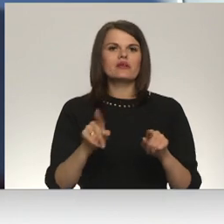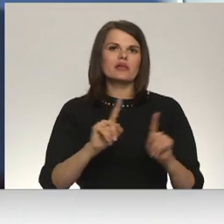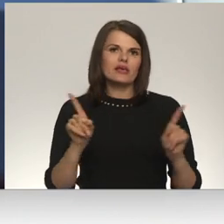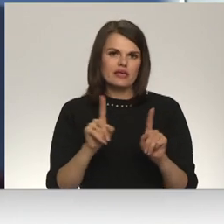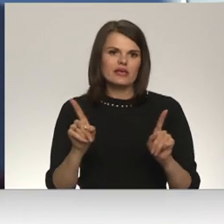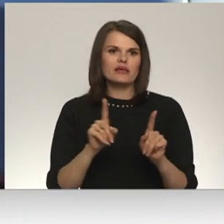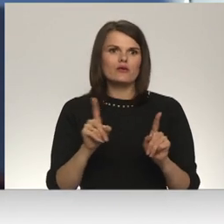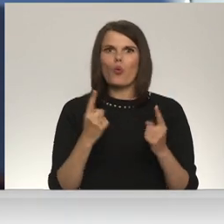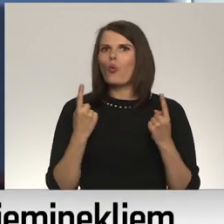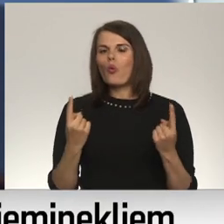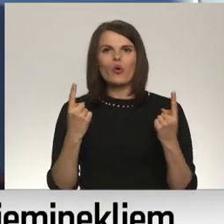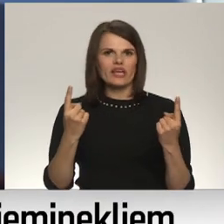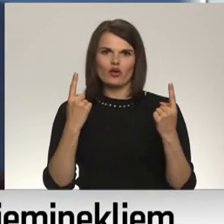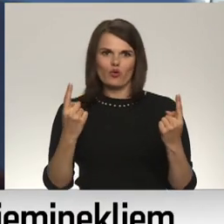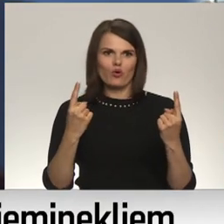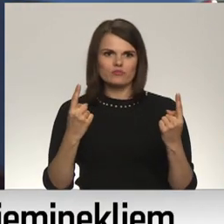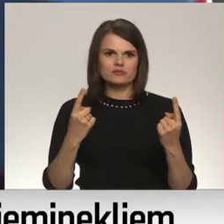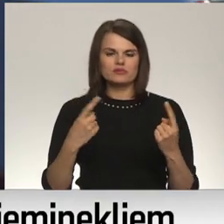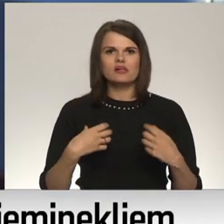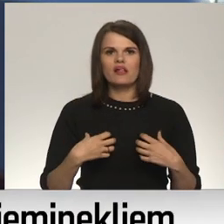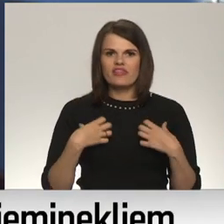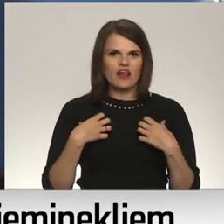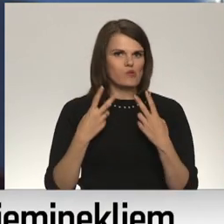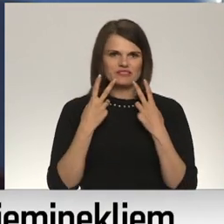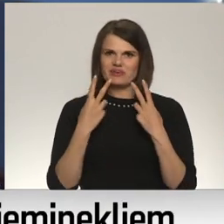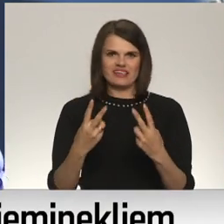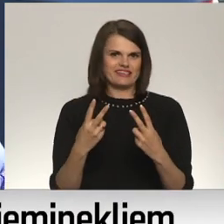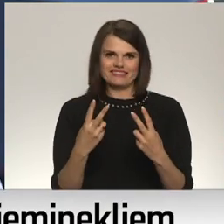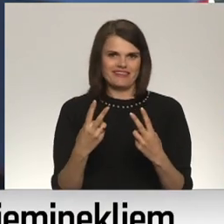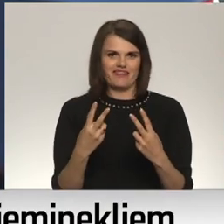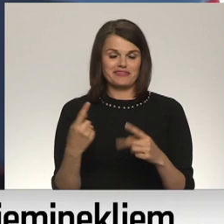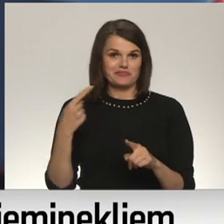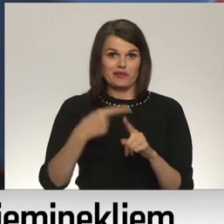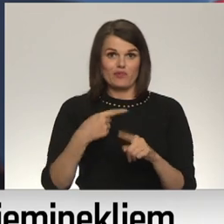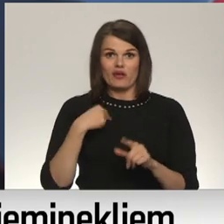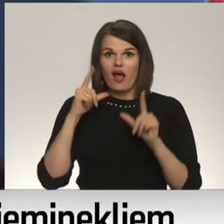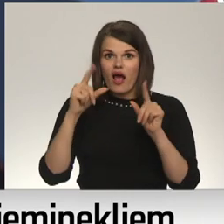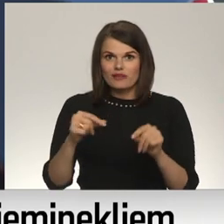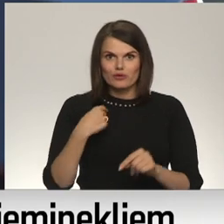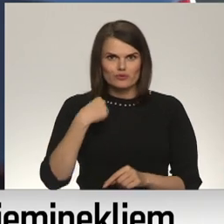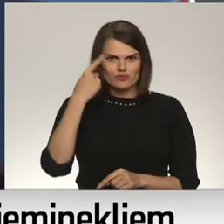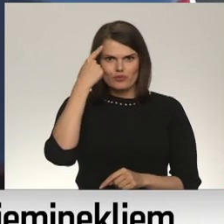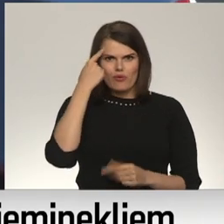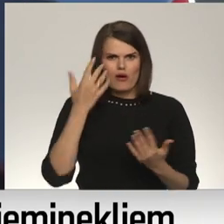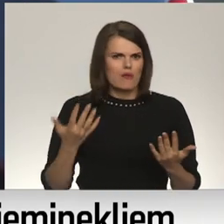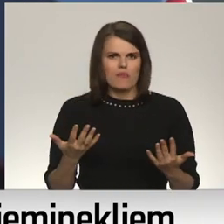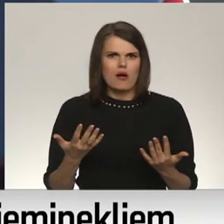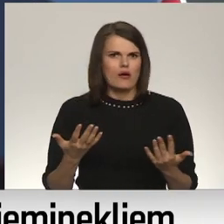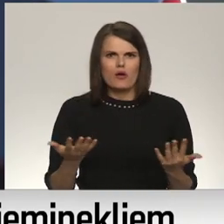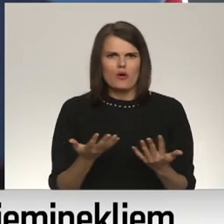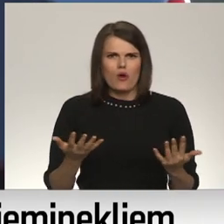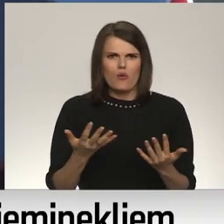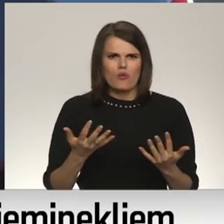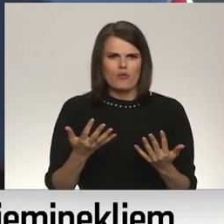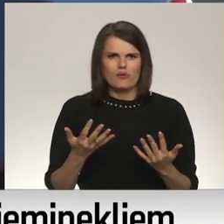viņi ir unikums, ja? Drausmīgi izskatās, ka pirmo reizi aizbrauc, tad domā, ka atrodas kaut kā